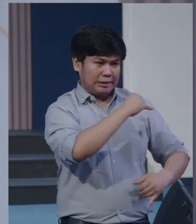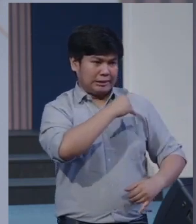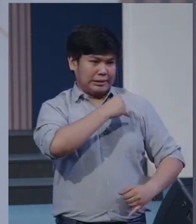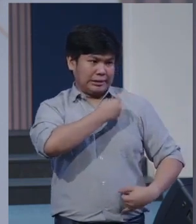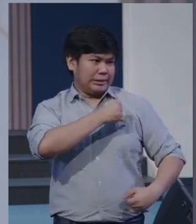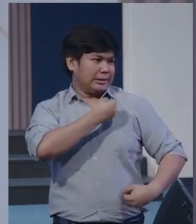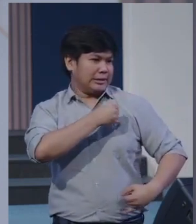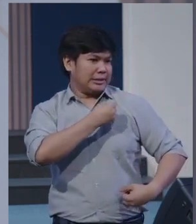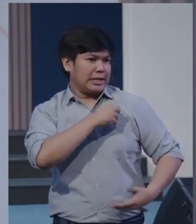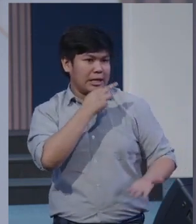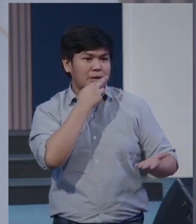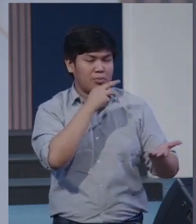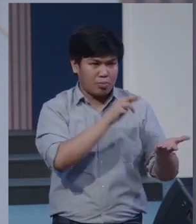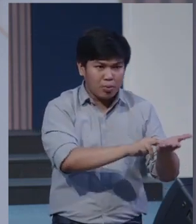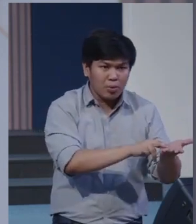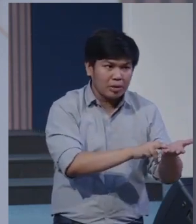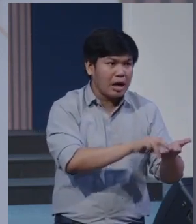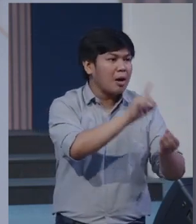report